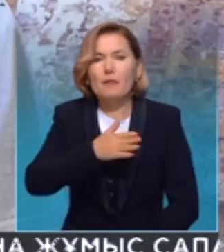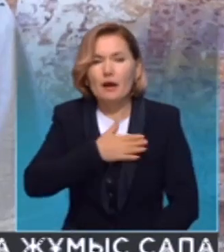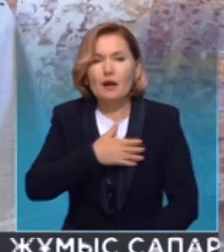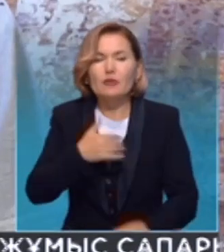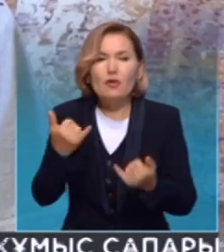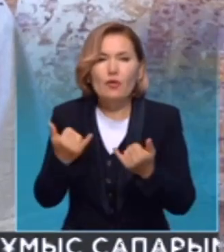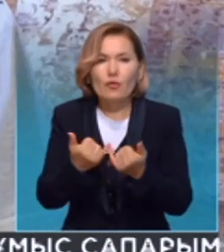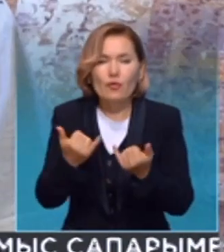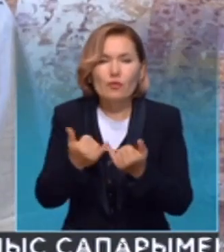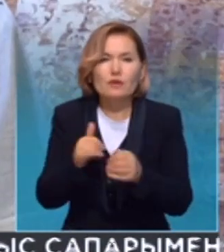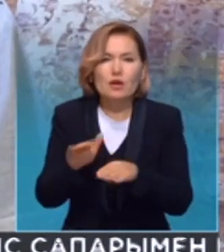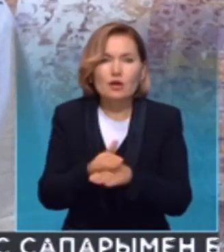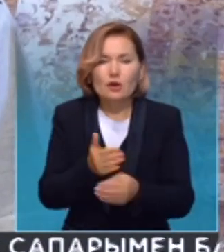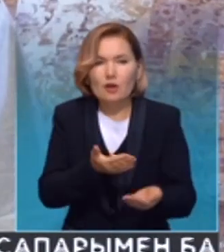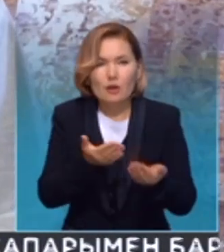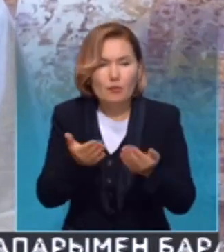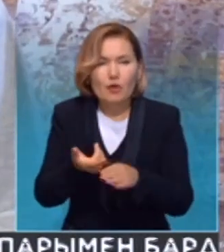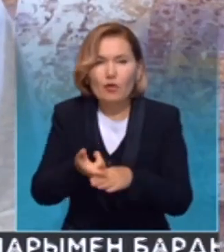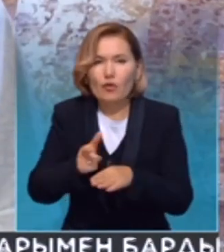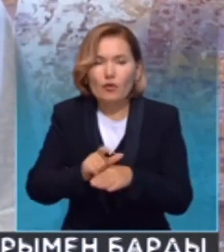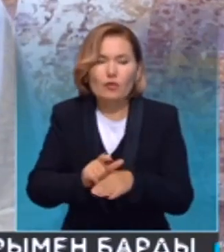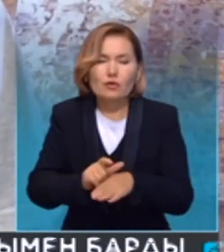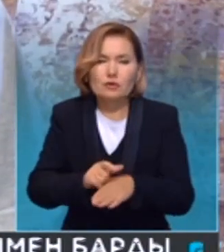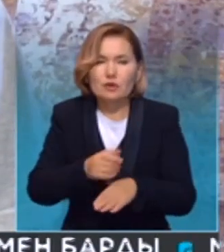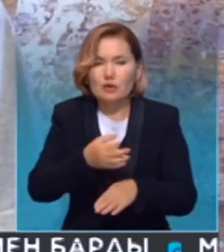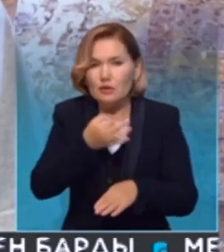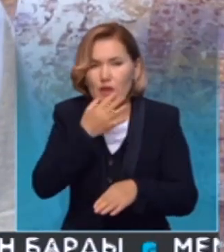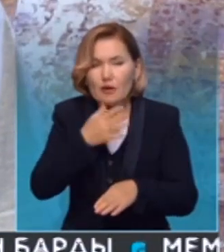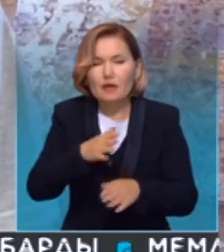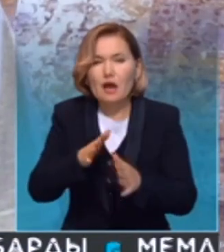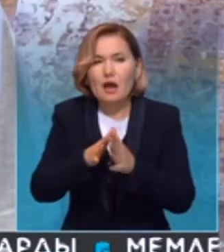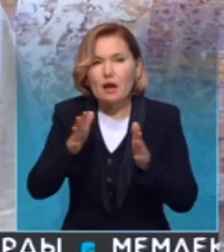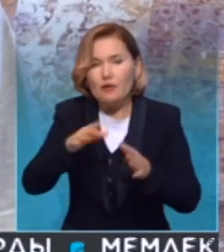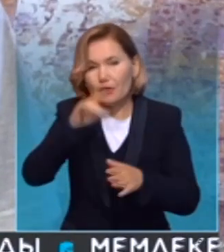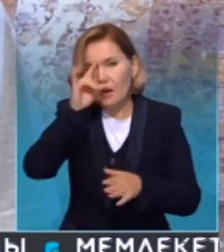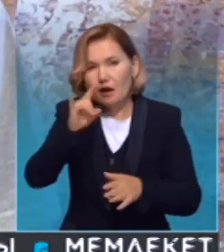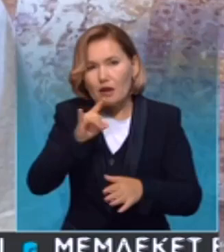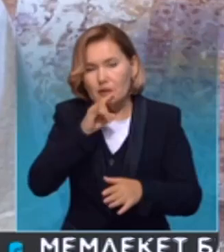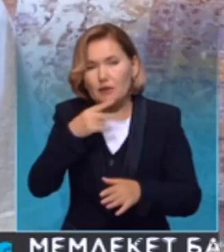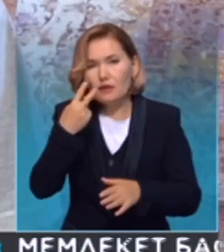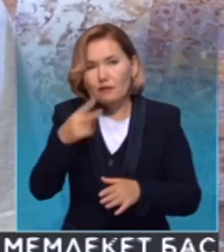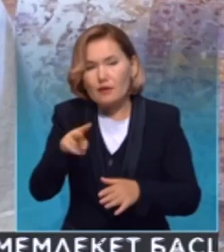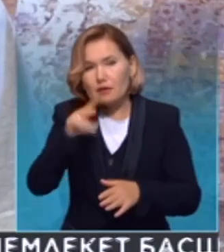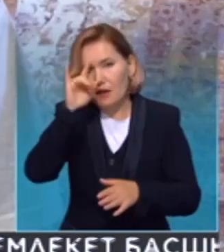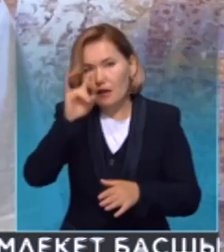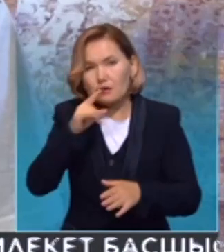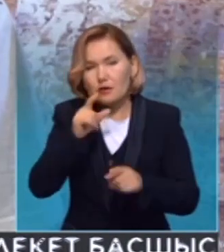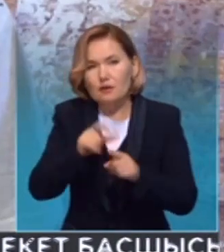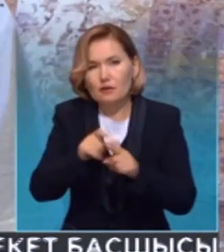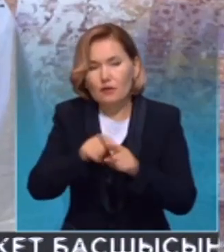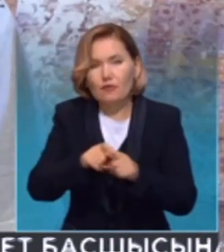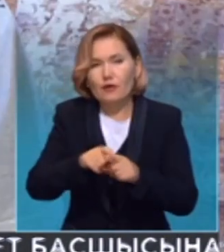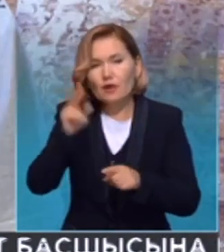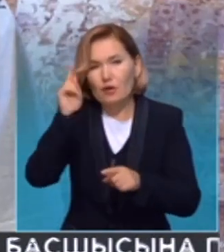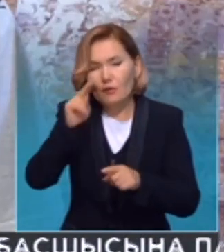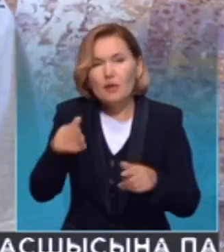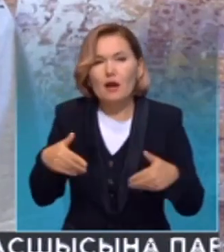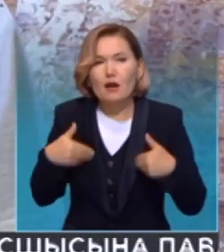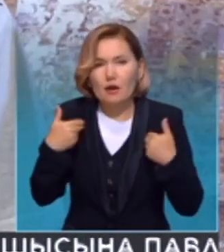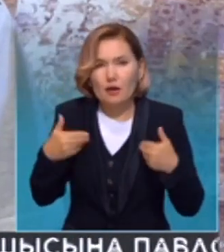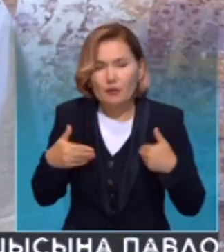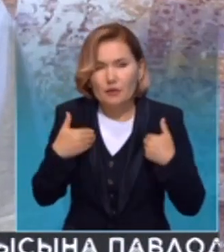ұнайды. Я выучил примерно больше 20 слов. Например, ассалам